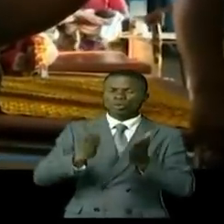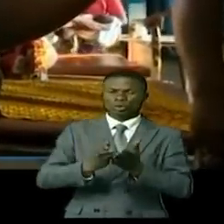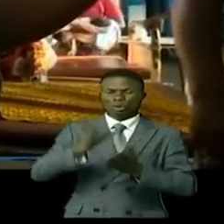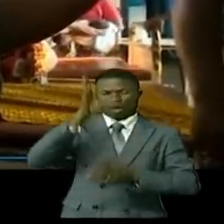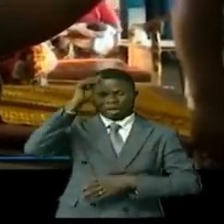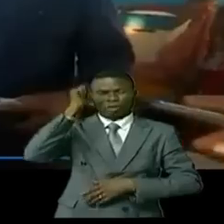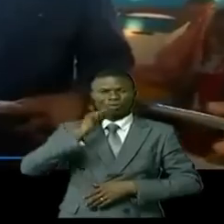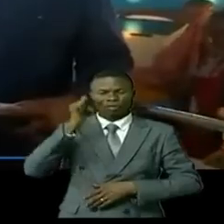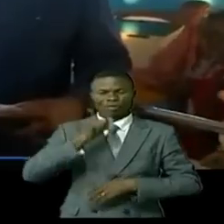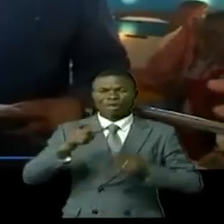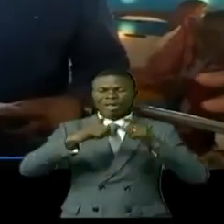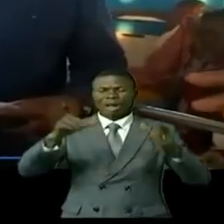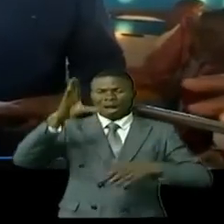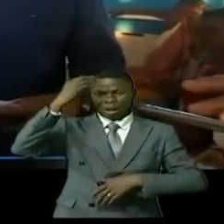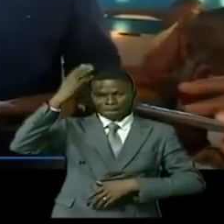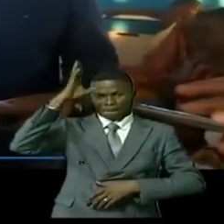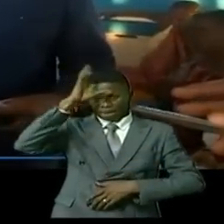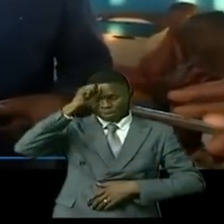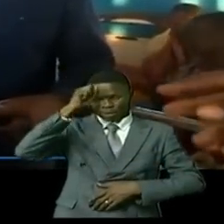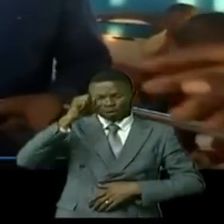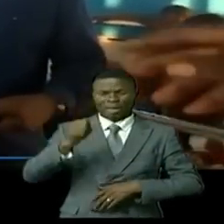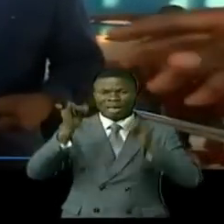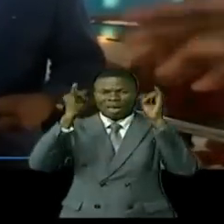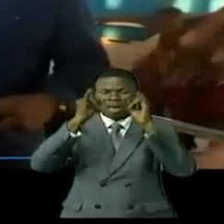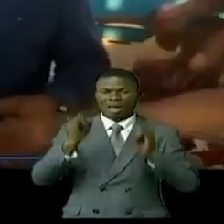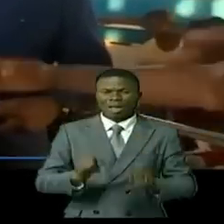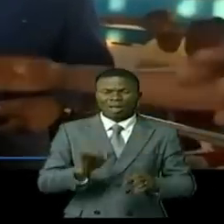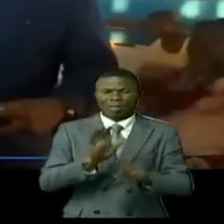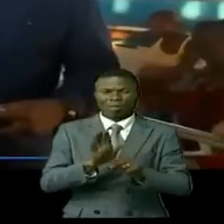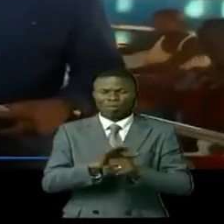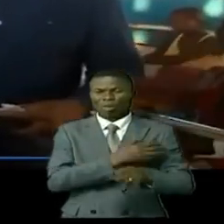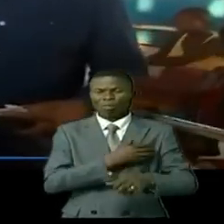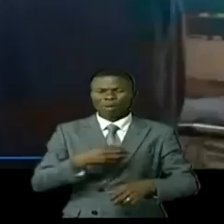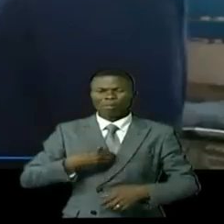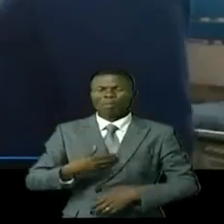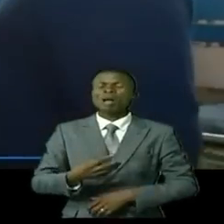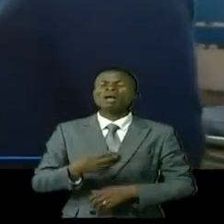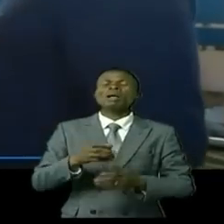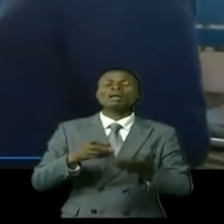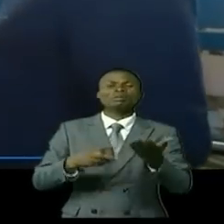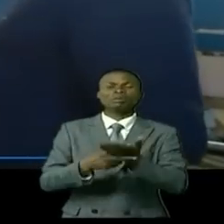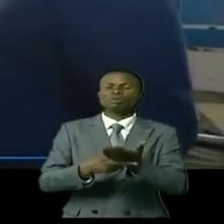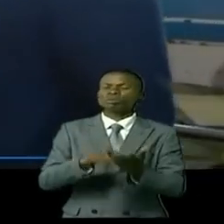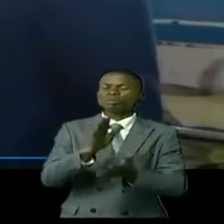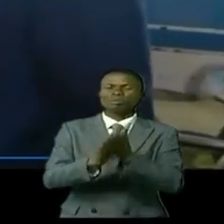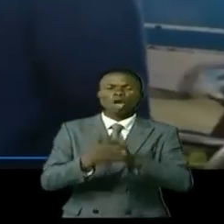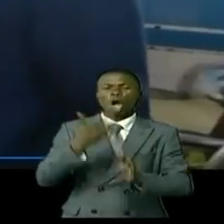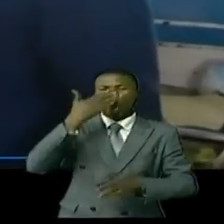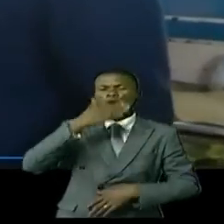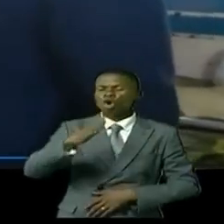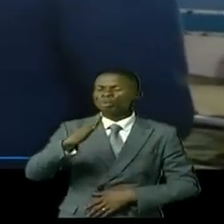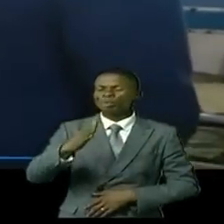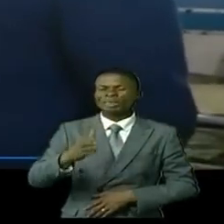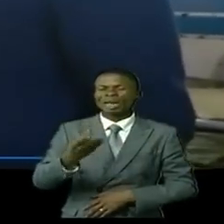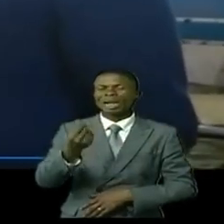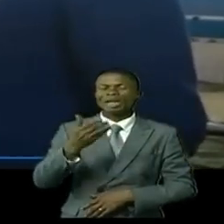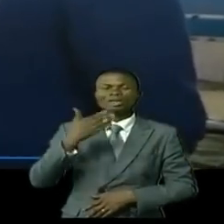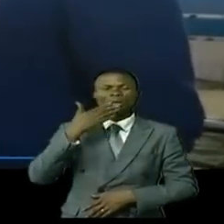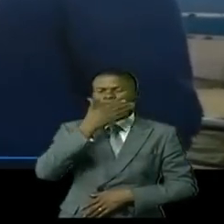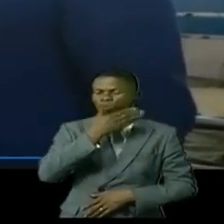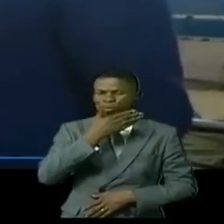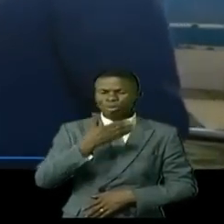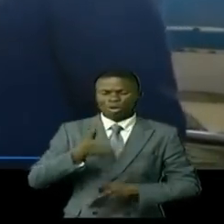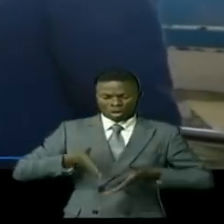et filles du Grand Bandundu, c'est la libération de plusieurs femmes bloquées à l'hôpital général de référence de Kikwit pour non-paiement des factures de